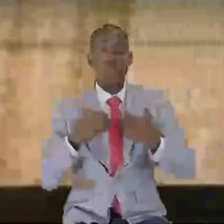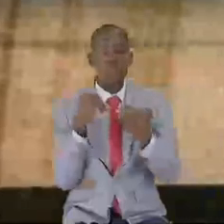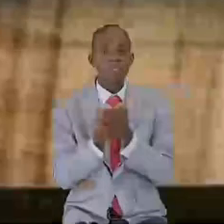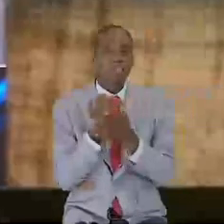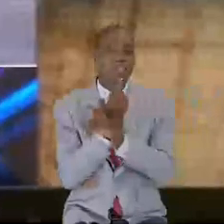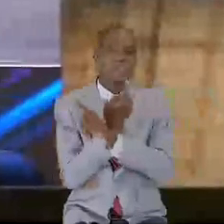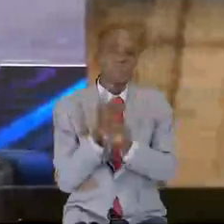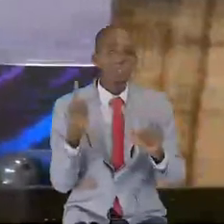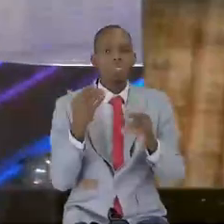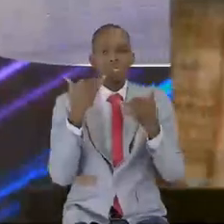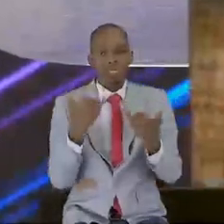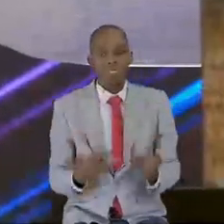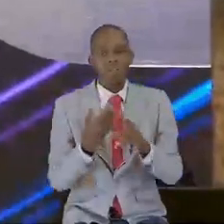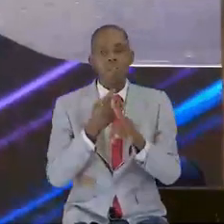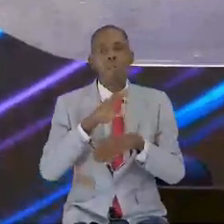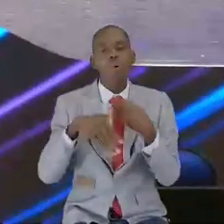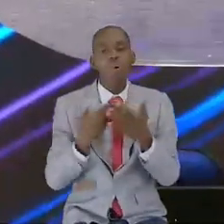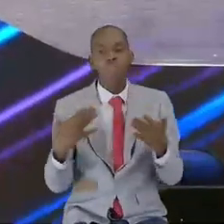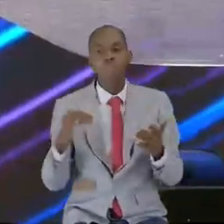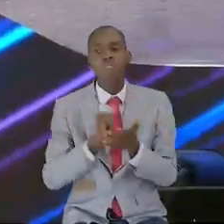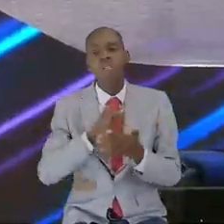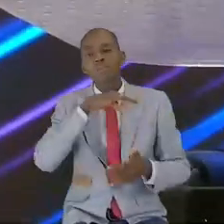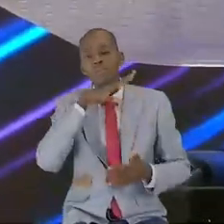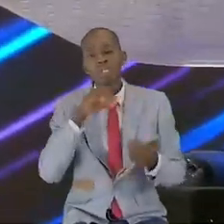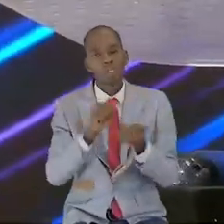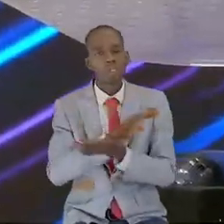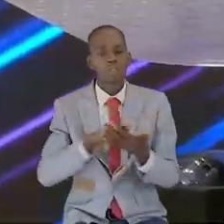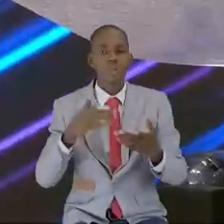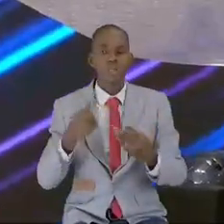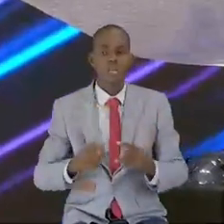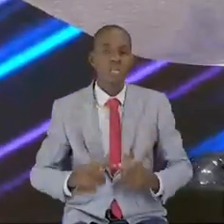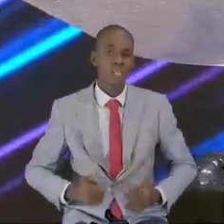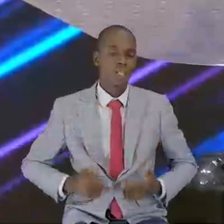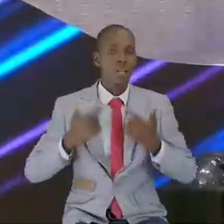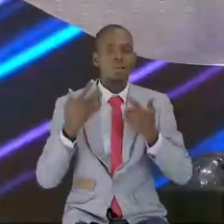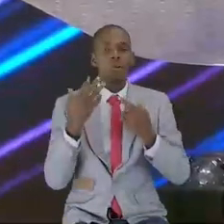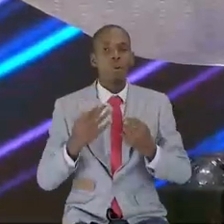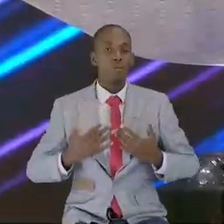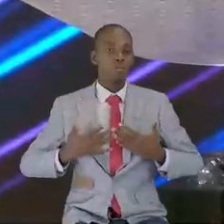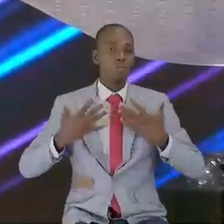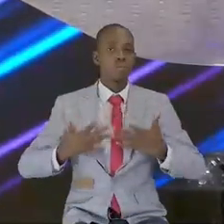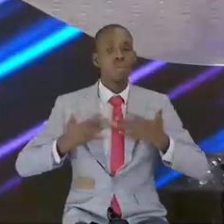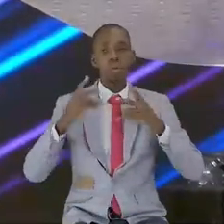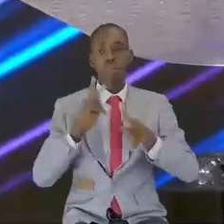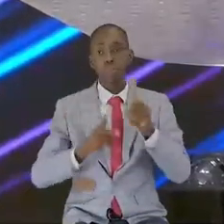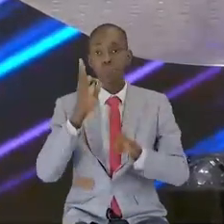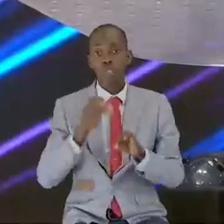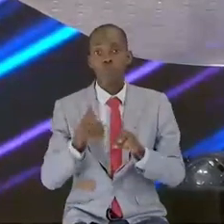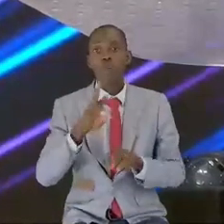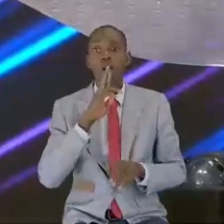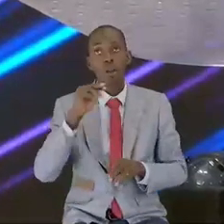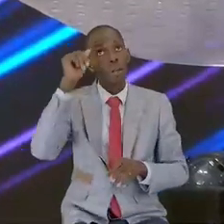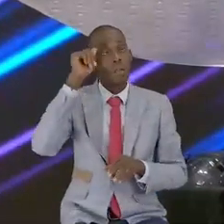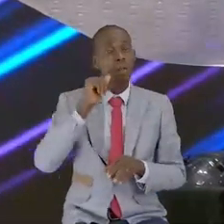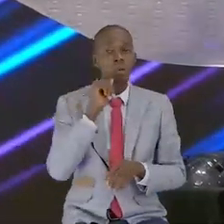es libéré de la corruption qui pollue et qui détruit la vie des jeunes. Si tu es un adulte, si tu es un fonctionnaire,